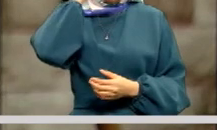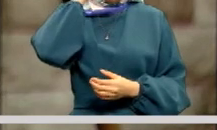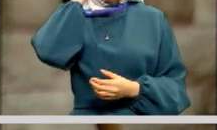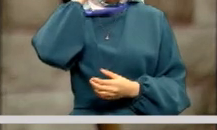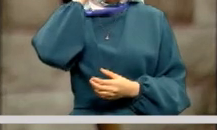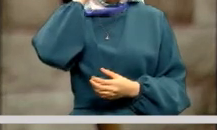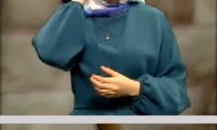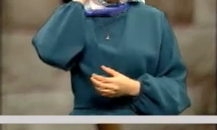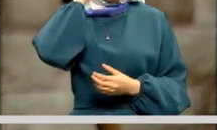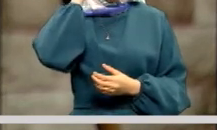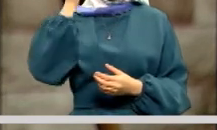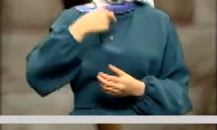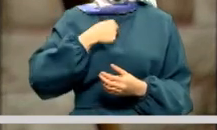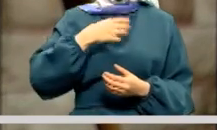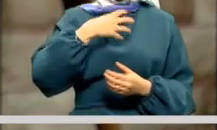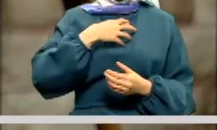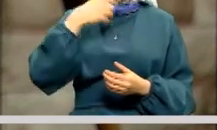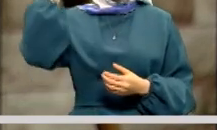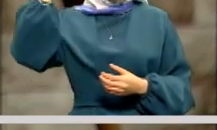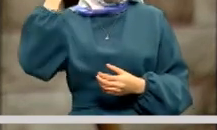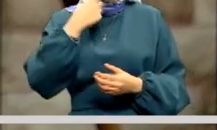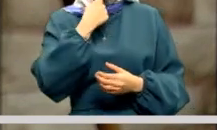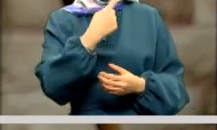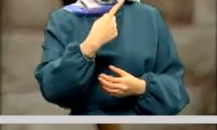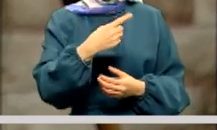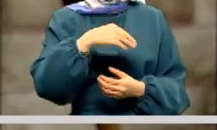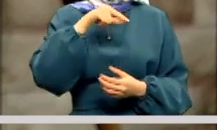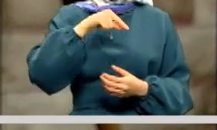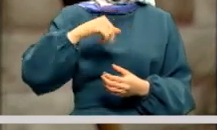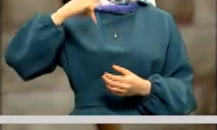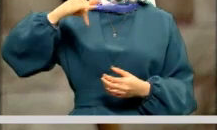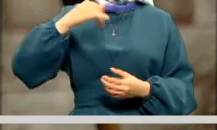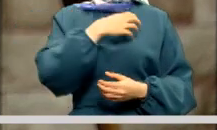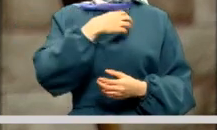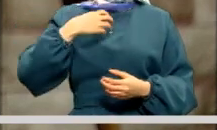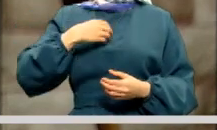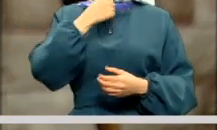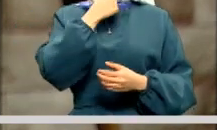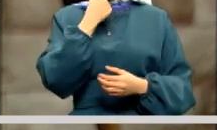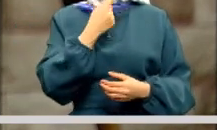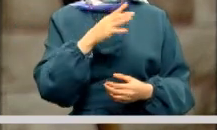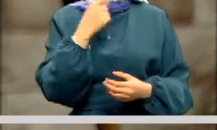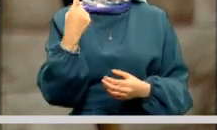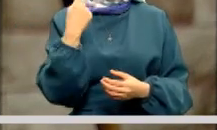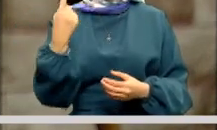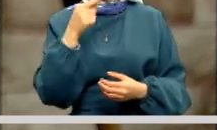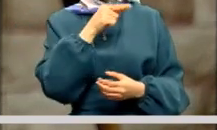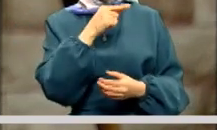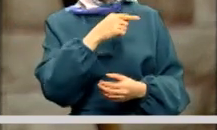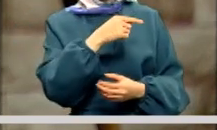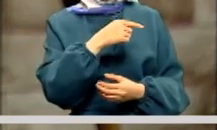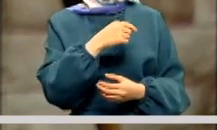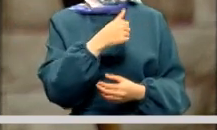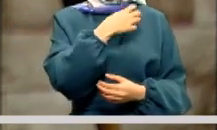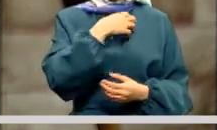olmasın ifadem ama genel anlamda böyledir en yakını annesidir babasına Söylemediği bir şeyi gerek erkek çocuk olsun gerek